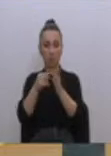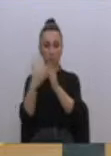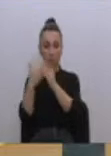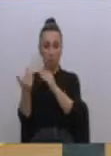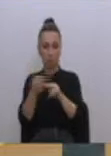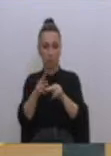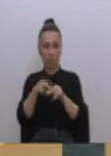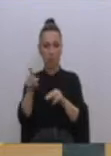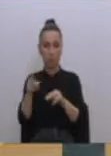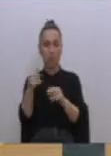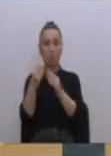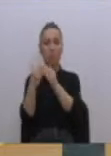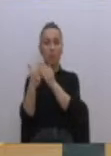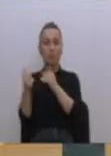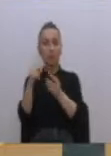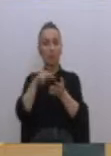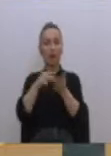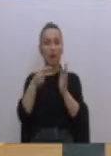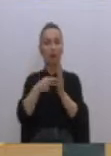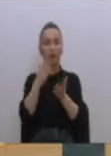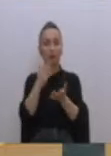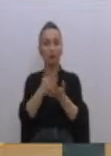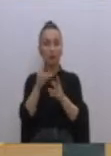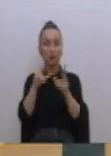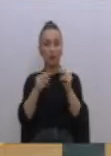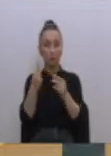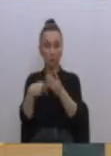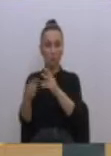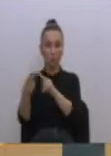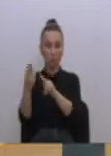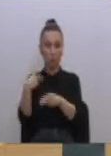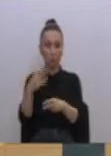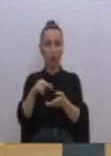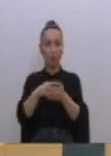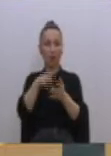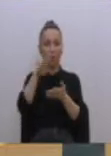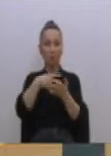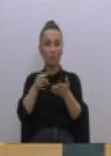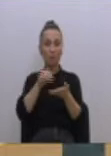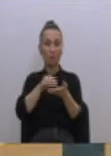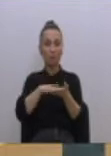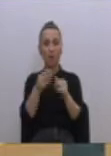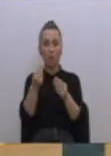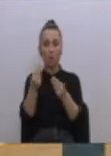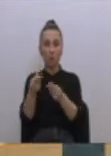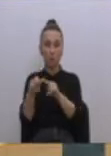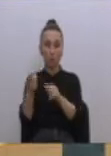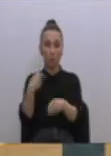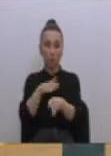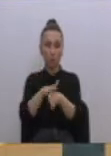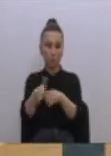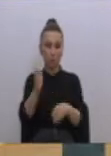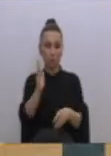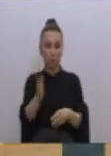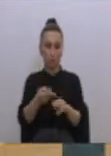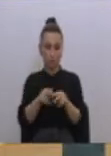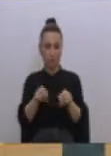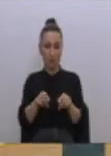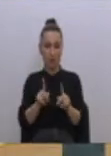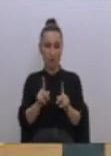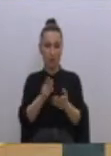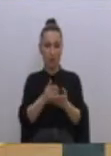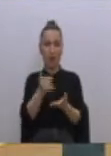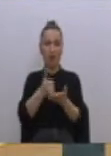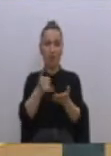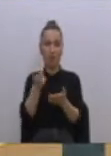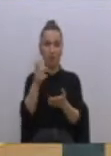scheba, biuge, ca toalisti nebuli, am puli da, brune bada, rogul, grafic, italicateli, ori, te sus da, ochta, se spune, da, brune bada, e saris, ras, în